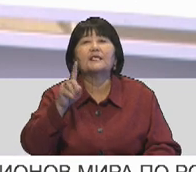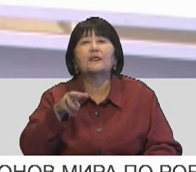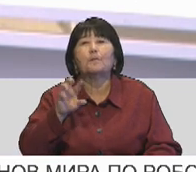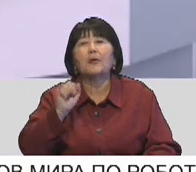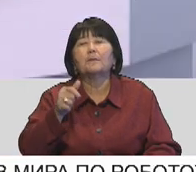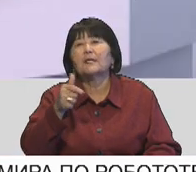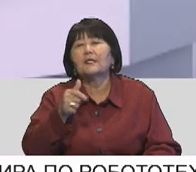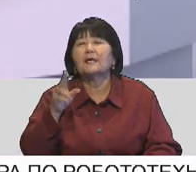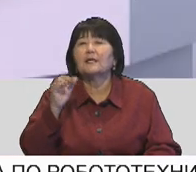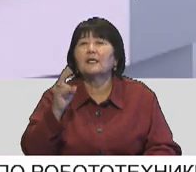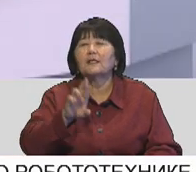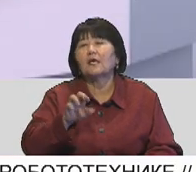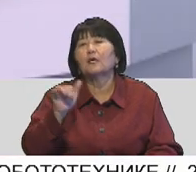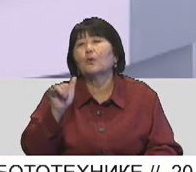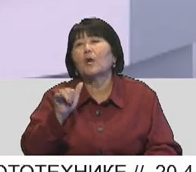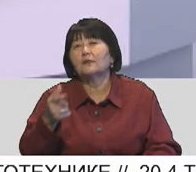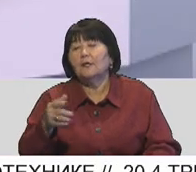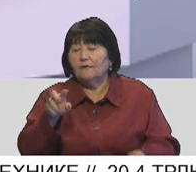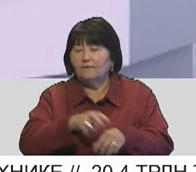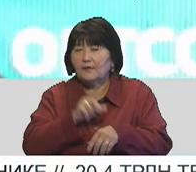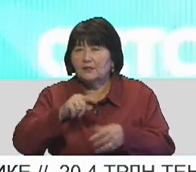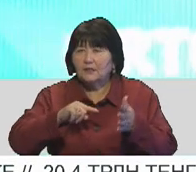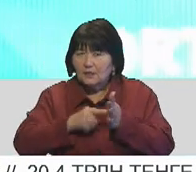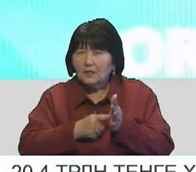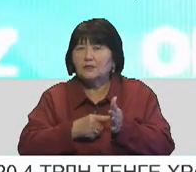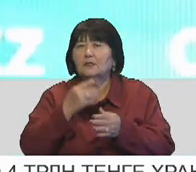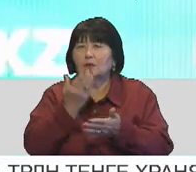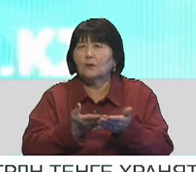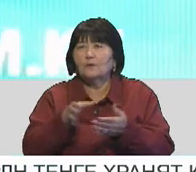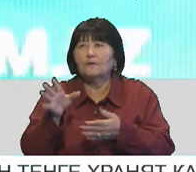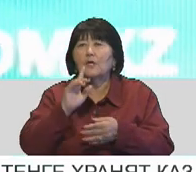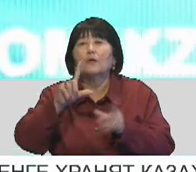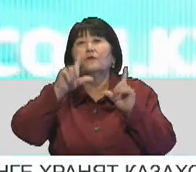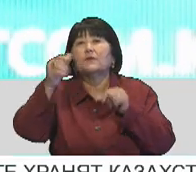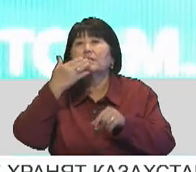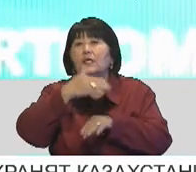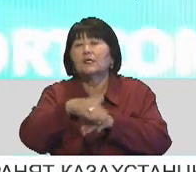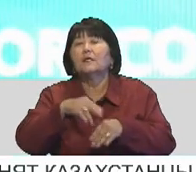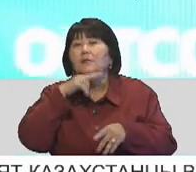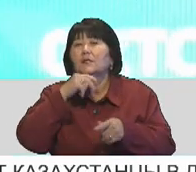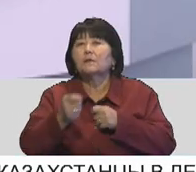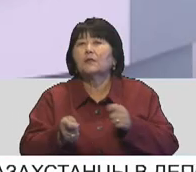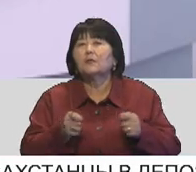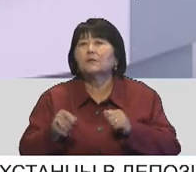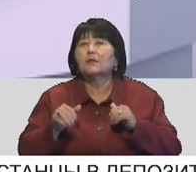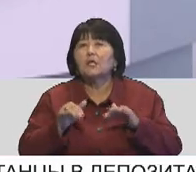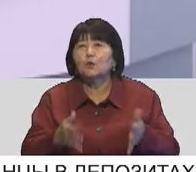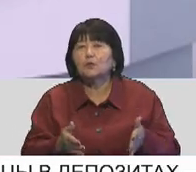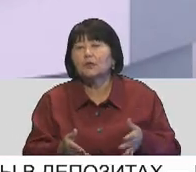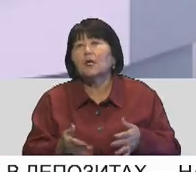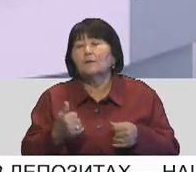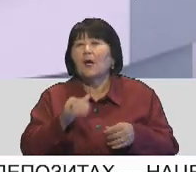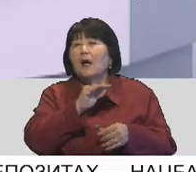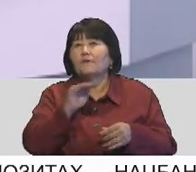Гвинея Кения и руанда врачи Настоятельно рекомендуют всем кто выезжает в эти страны соблюдать меры предостав сти по